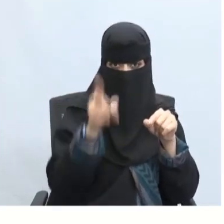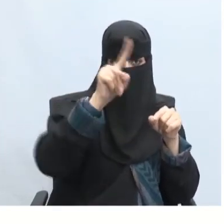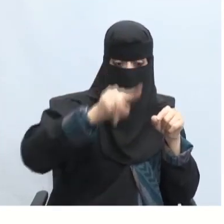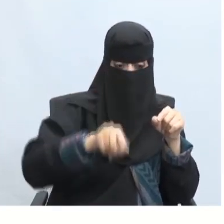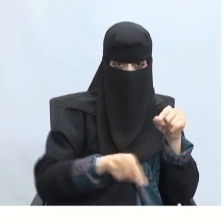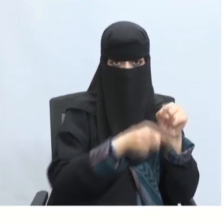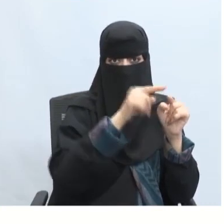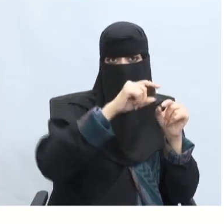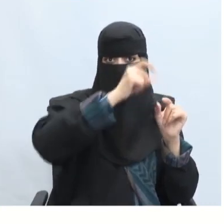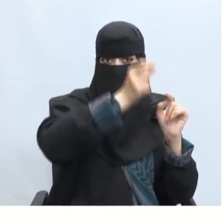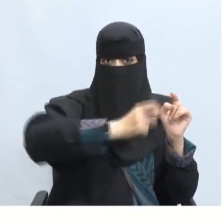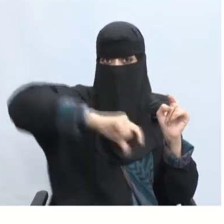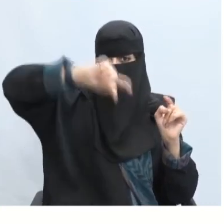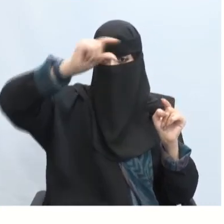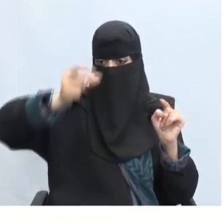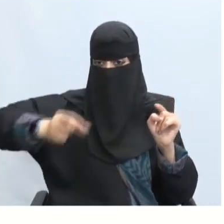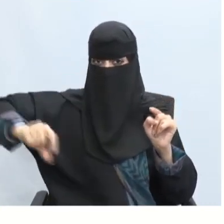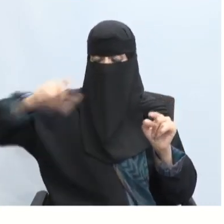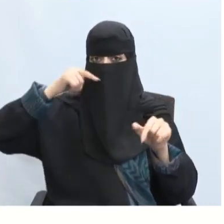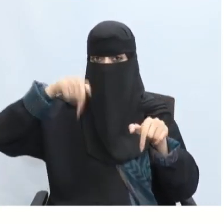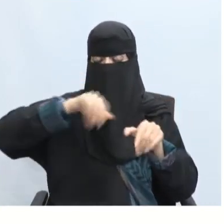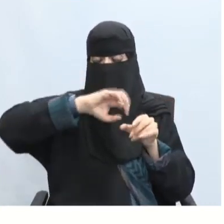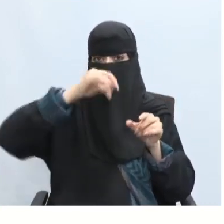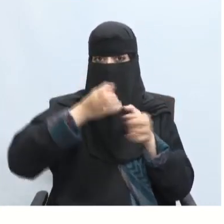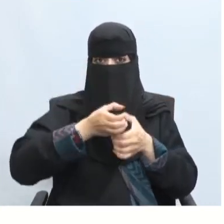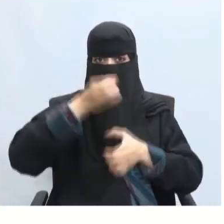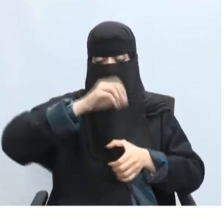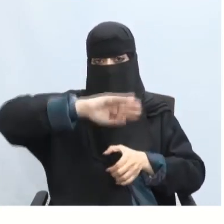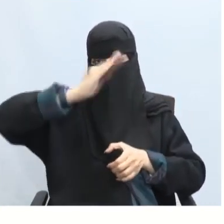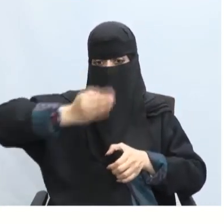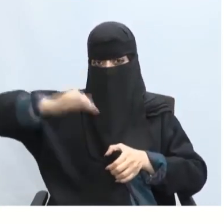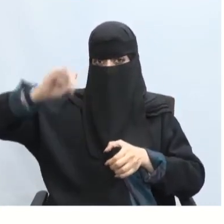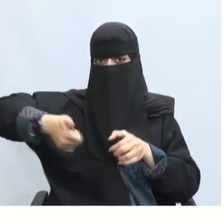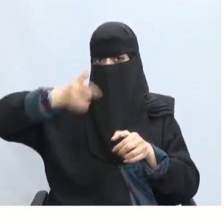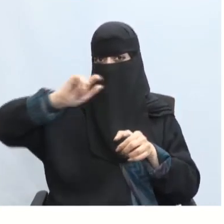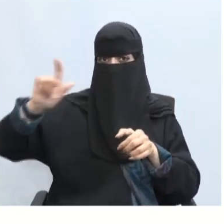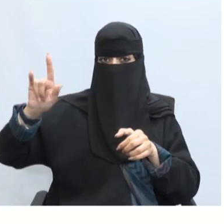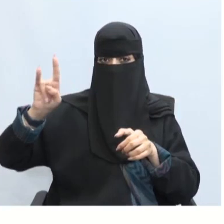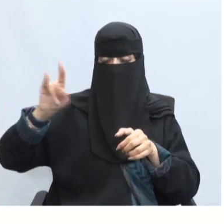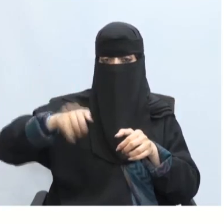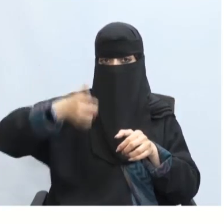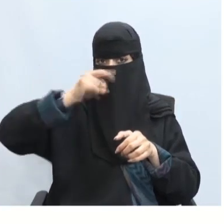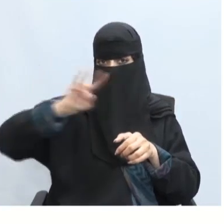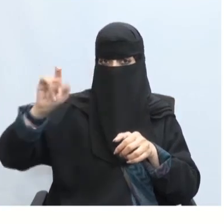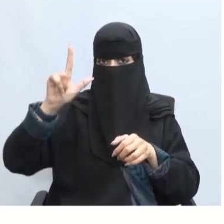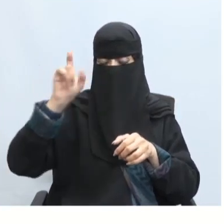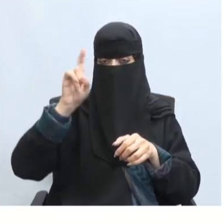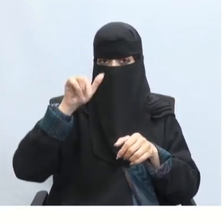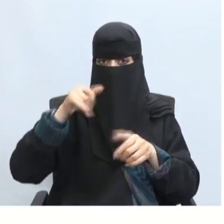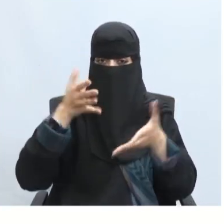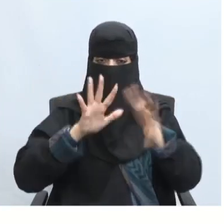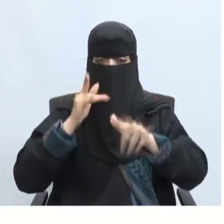الحزام بحزام جبال الالب ويتشكل فيه حوالي 21% من